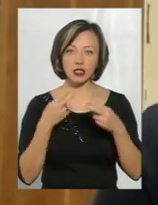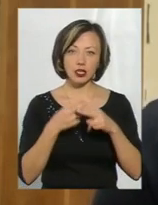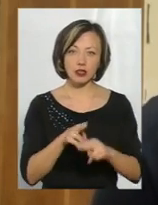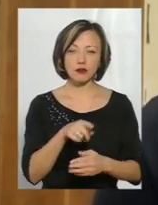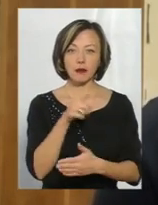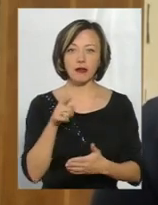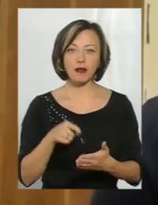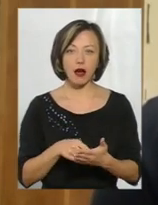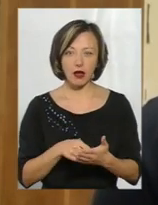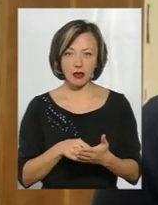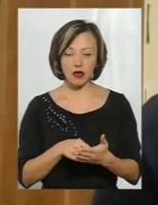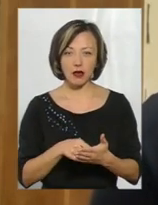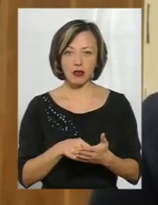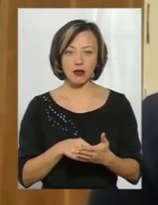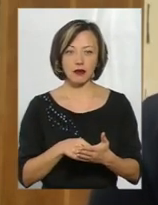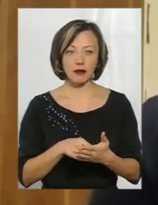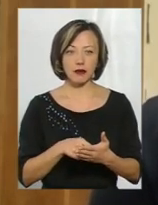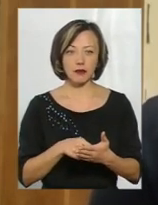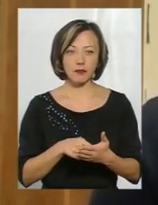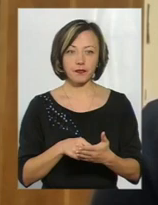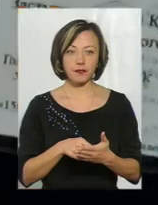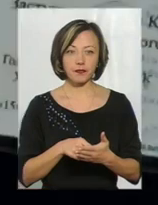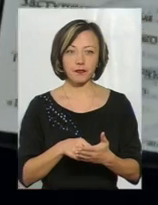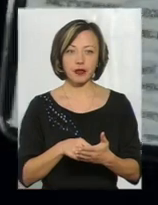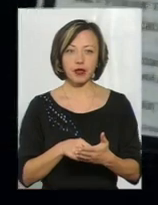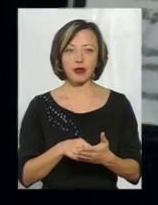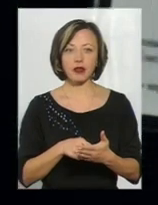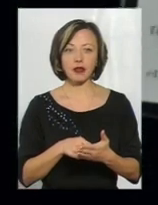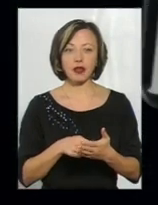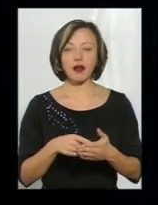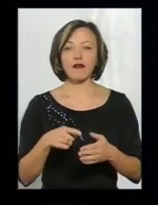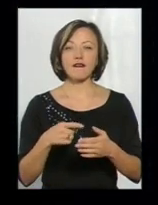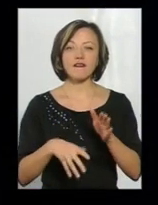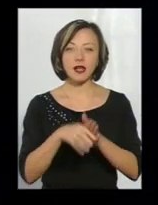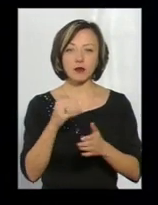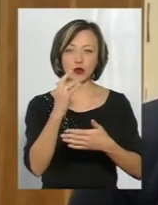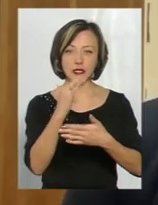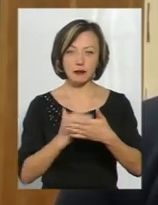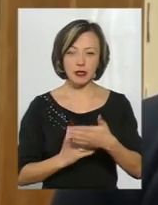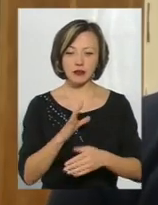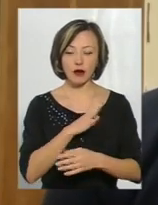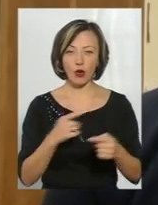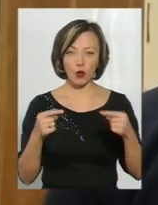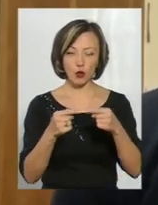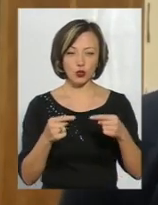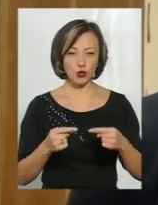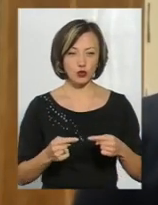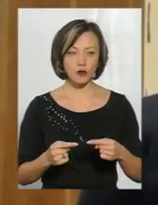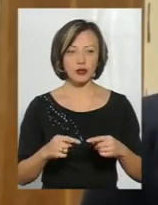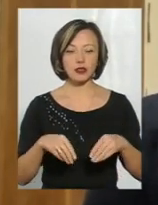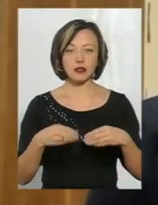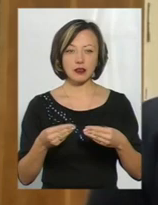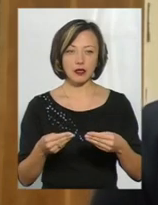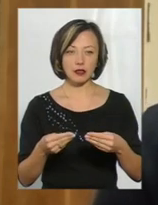питання, вивіски, тканини, виборчі списки уточнювались, надані